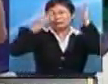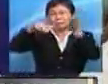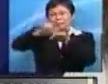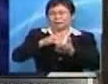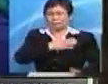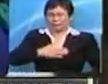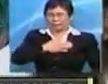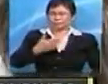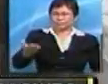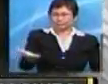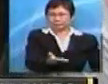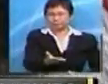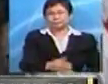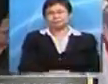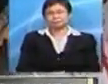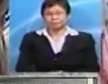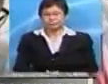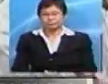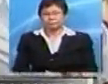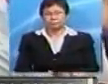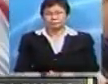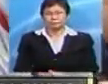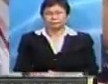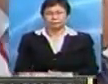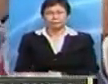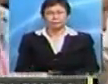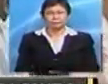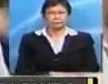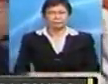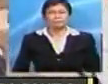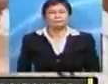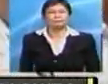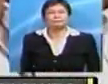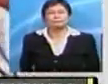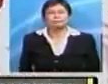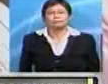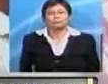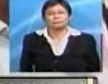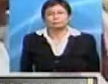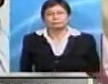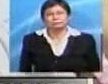Please. Come on.